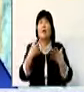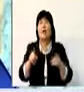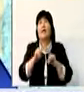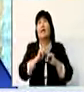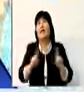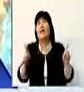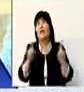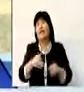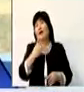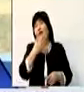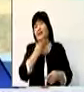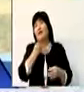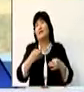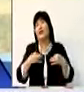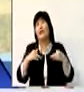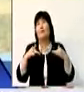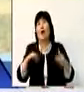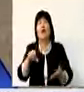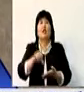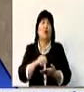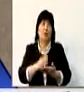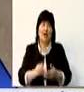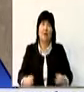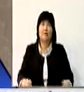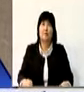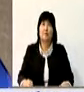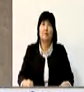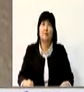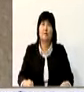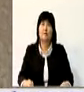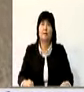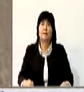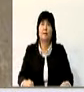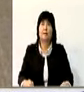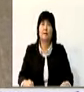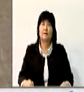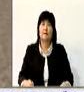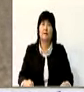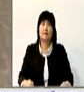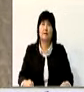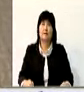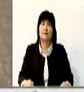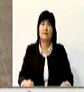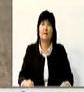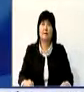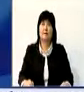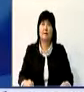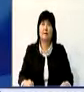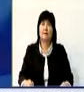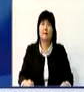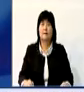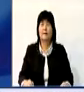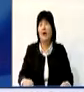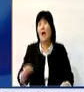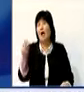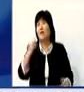ерекше сән салтанатымен аталып өтті. Әкімжан Жолтаев, Нұржан Мұзараев үшін Төреған Қожа Ахметов, Қызылорда телеарнасы, Арал ауданынан.